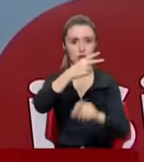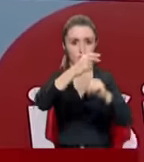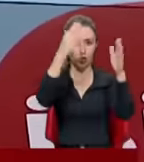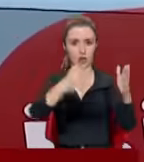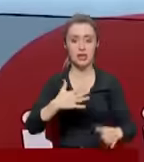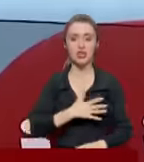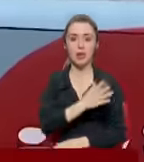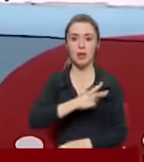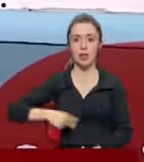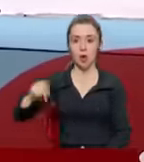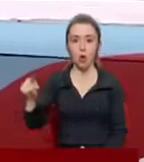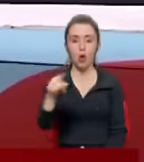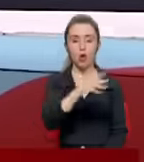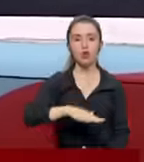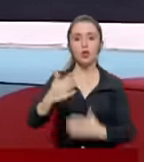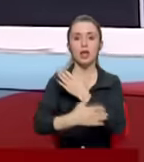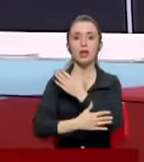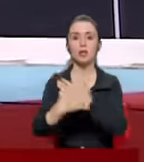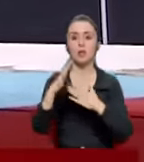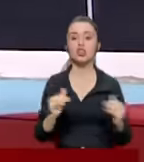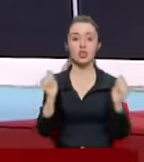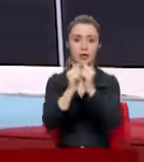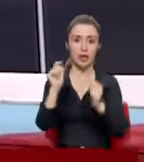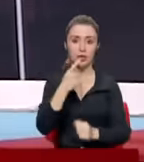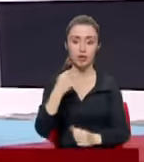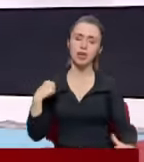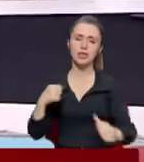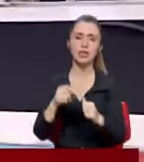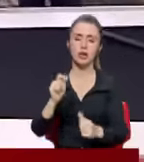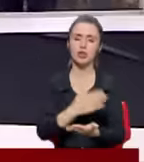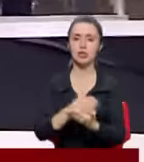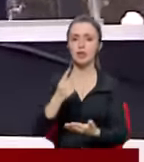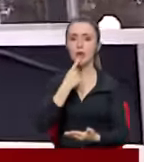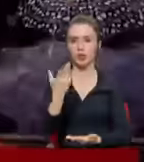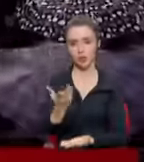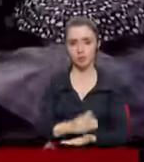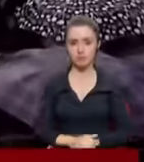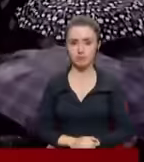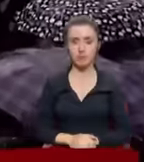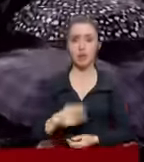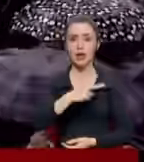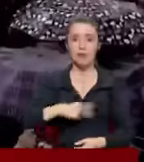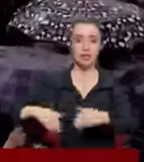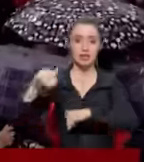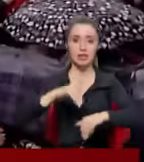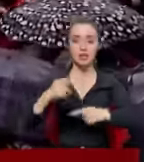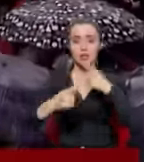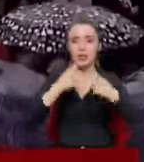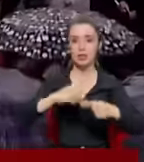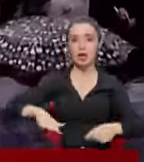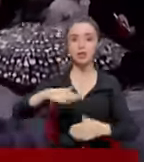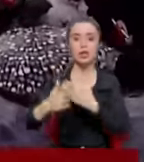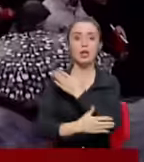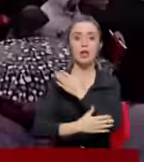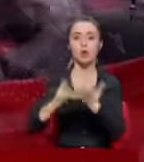Özel CHP'li Belediyelerde sosyal yardımları beş katına çıkardık yine yapacağız diyerek seçmene Seslendi yerel seçim iddiası sosyal